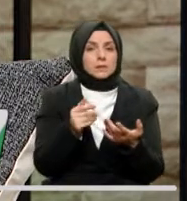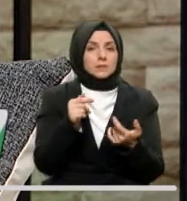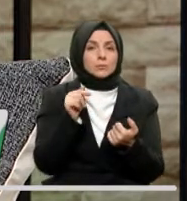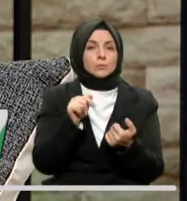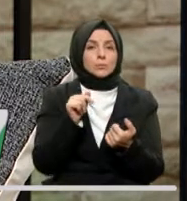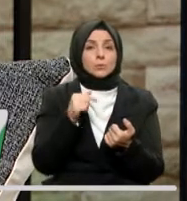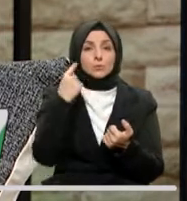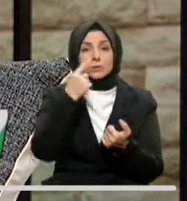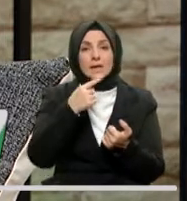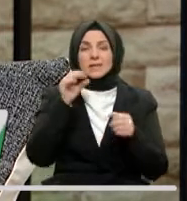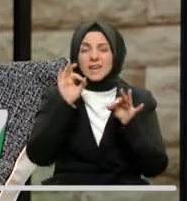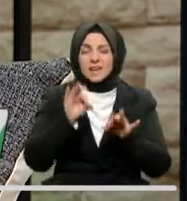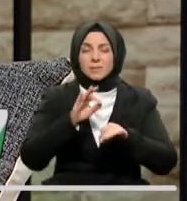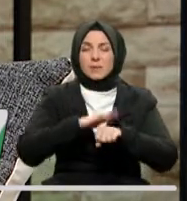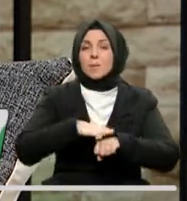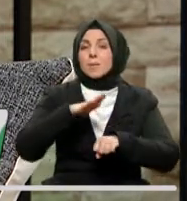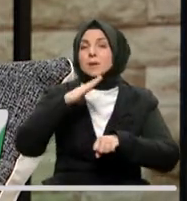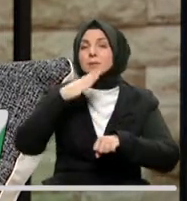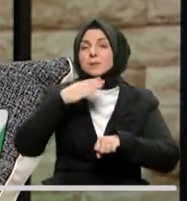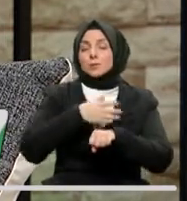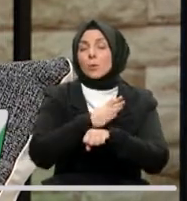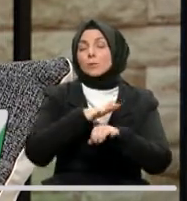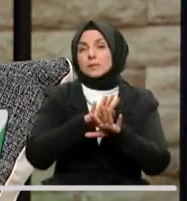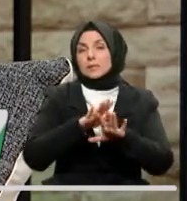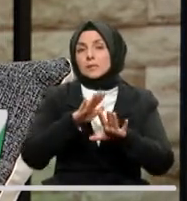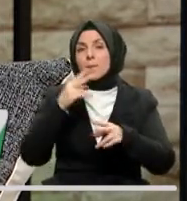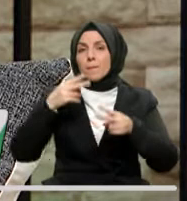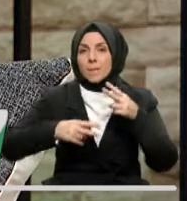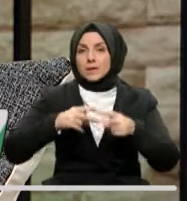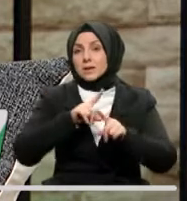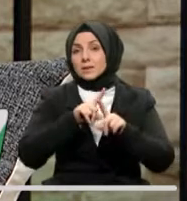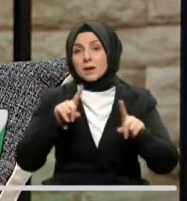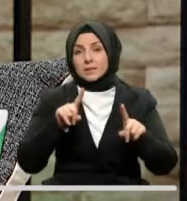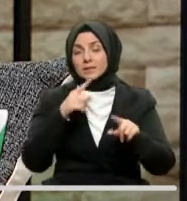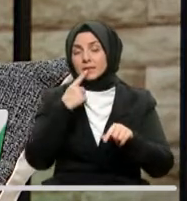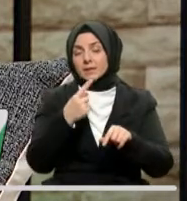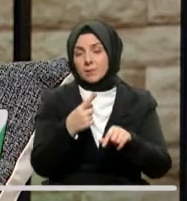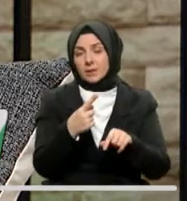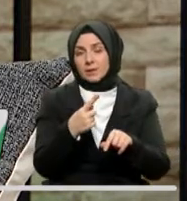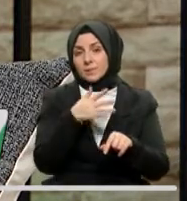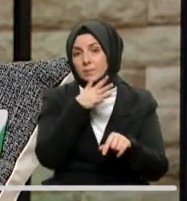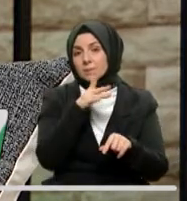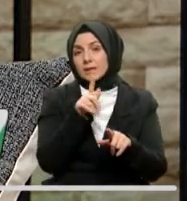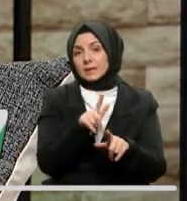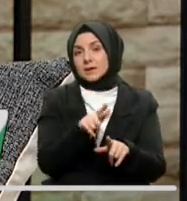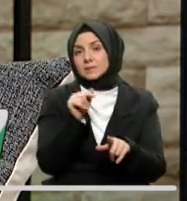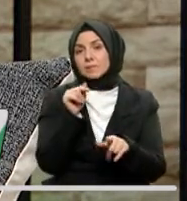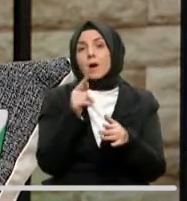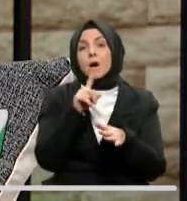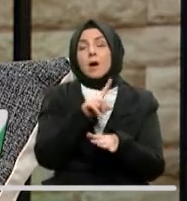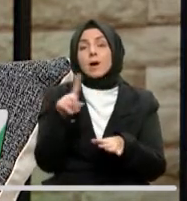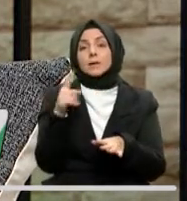denetlenmesi gereken nokta da hayır diyebilmek ve burada da biraz reddedilmeyi eleştirilmeyi göze almak lazım